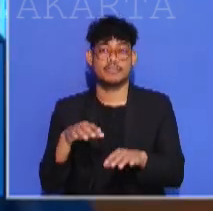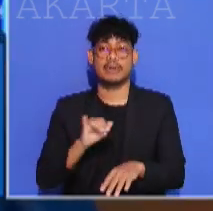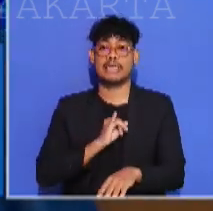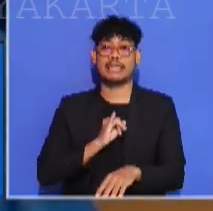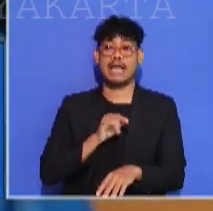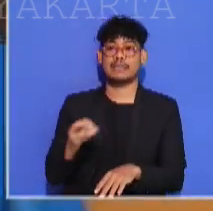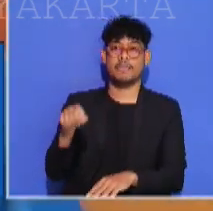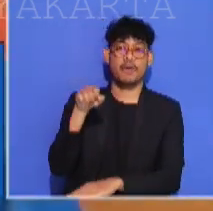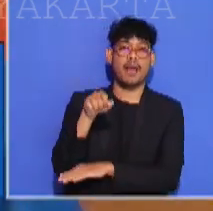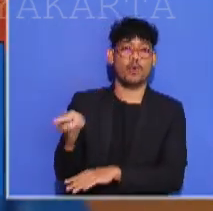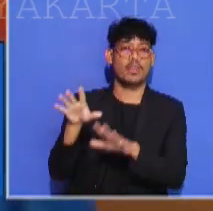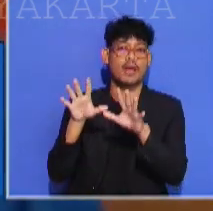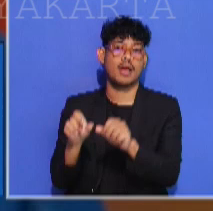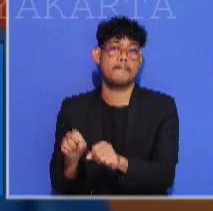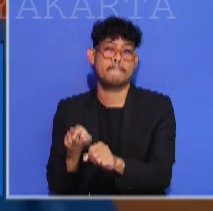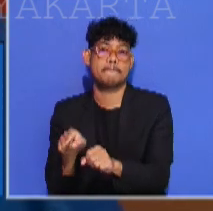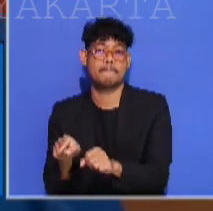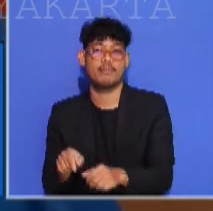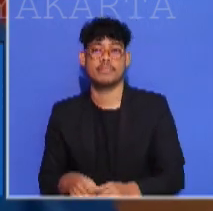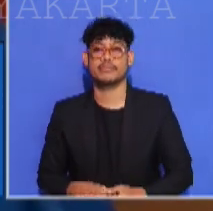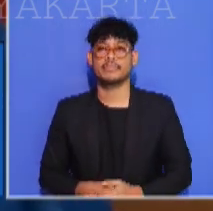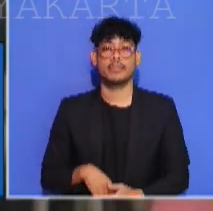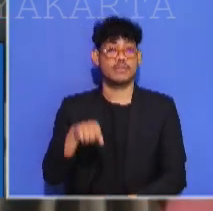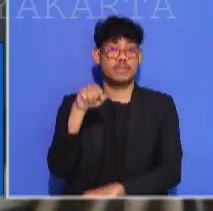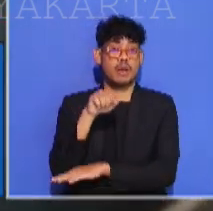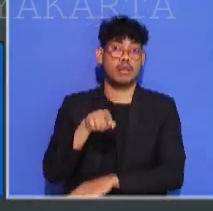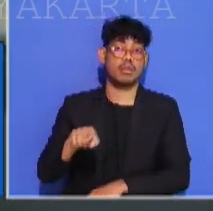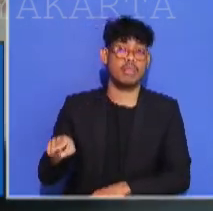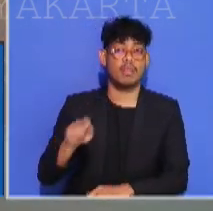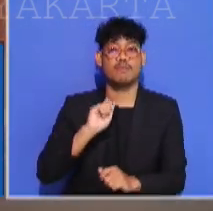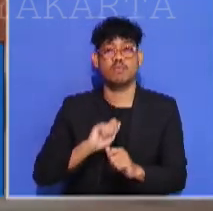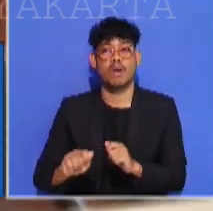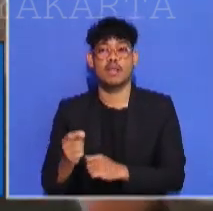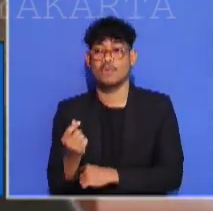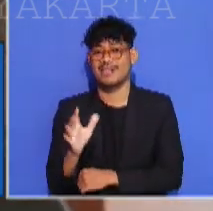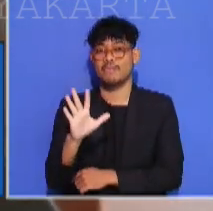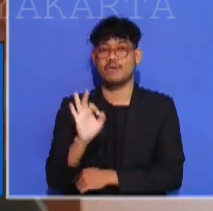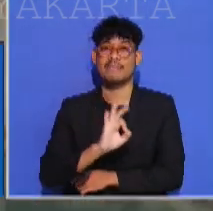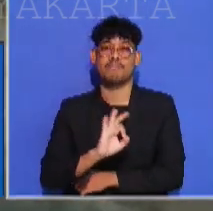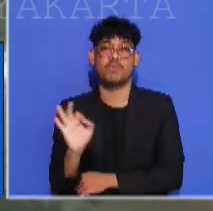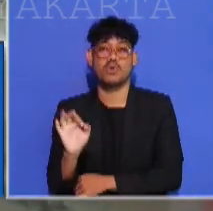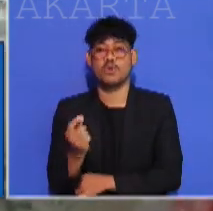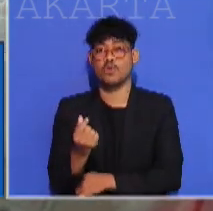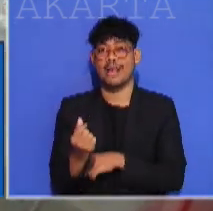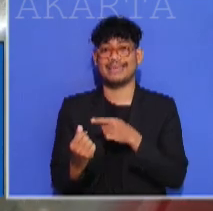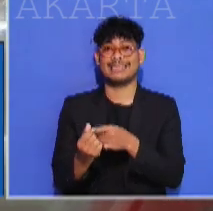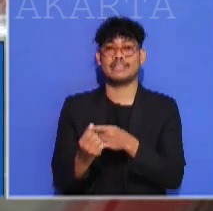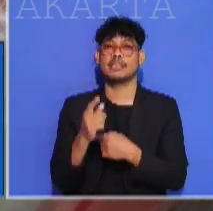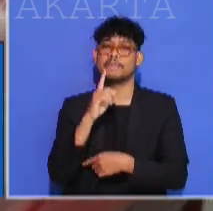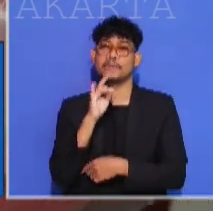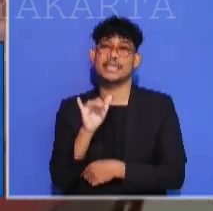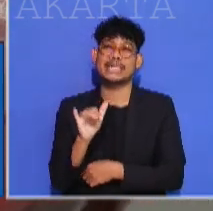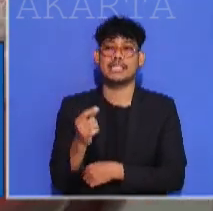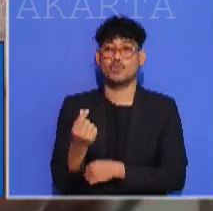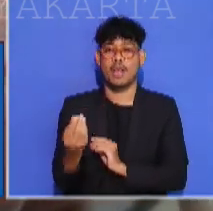dan menangkapnya. Tersangka membuat uang palsu pecahan nominal 50 ribuan, kemudian uang palsu tersebut ditukarkan dengan modus transfer